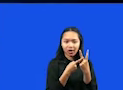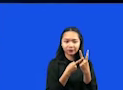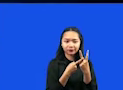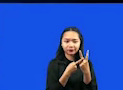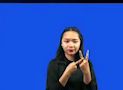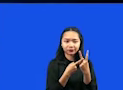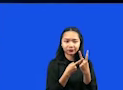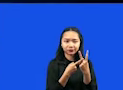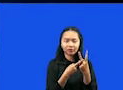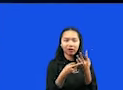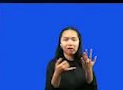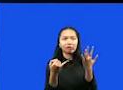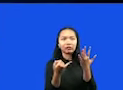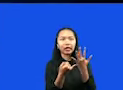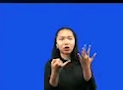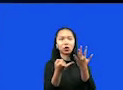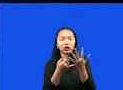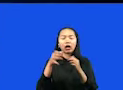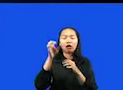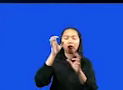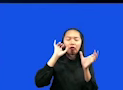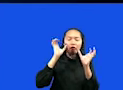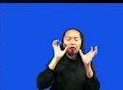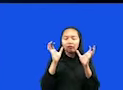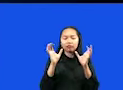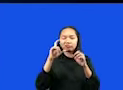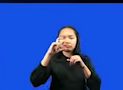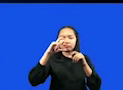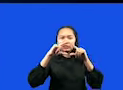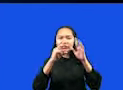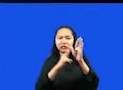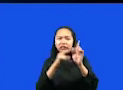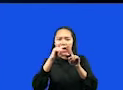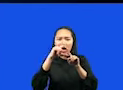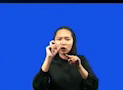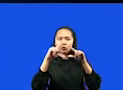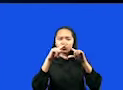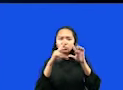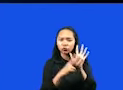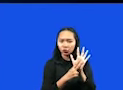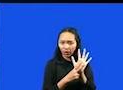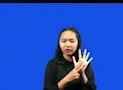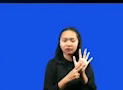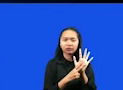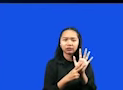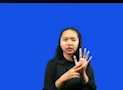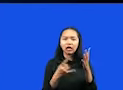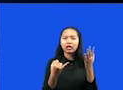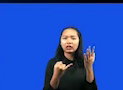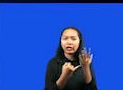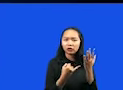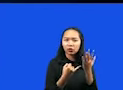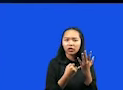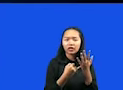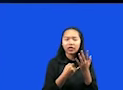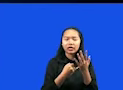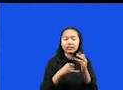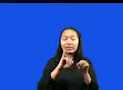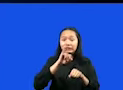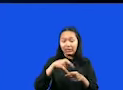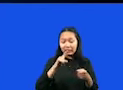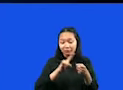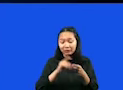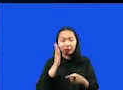nih jadi membuat anak-anak muda itu tidak mau keluar dari zona nyaman sehingga mereka melupakan prioritas utama